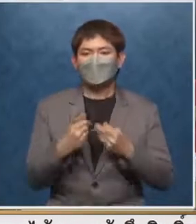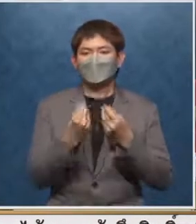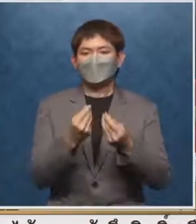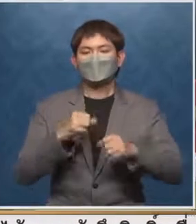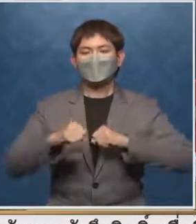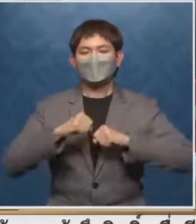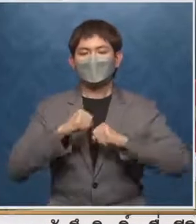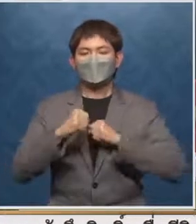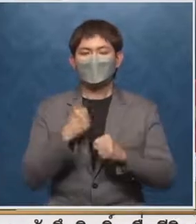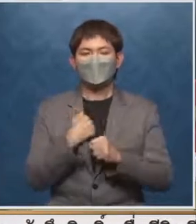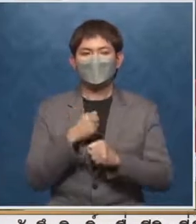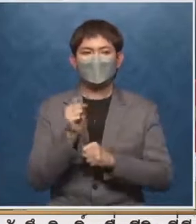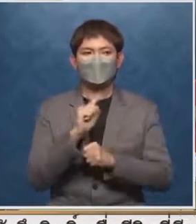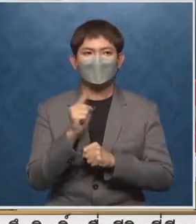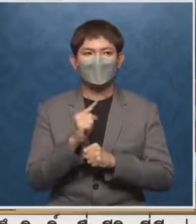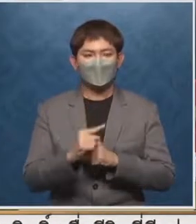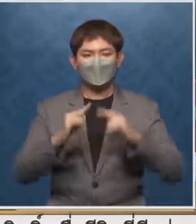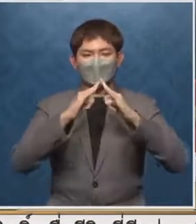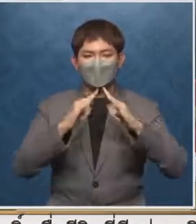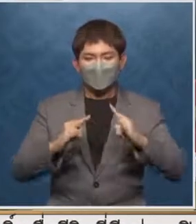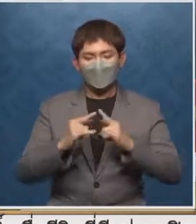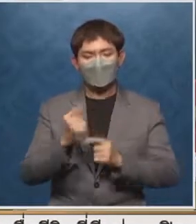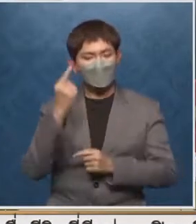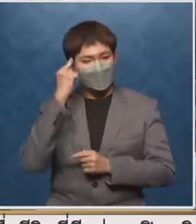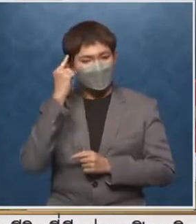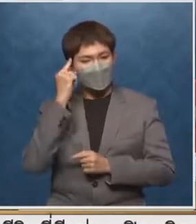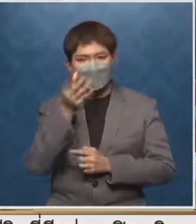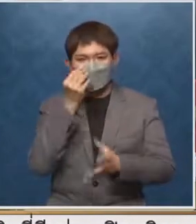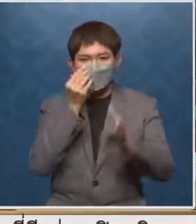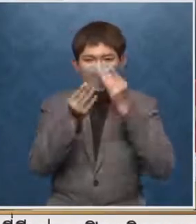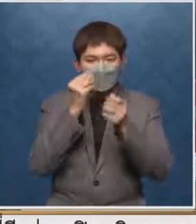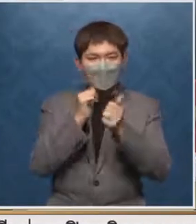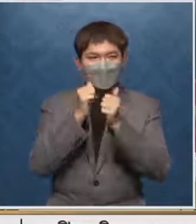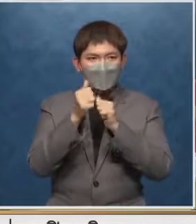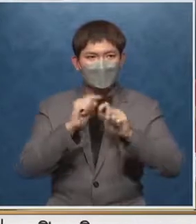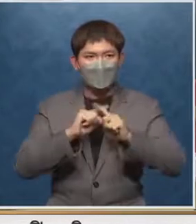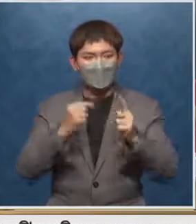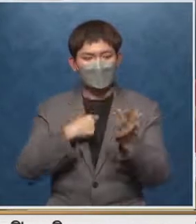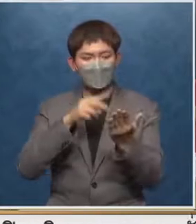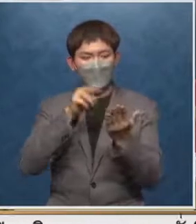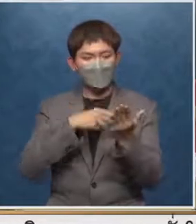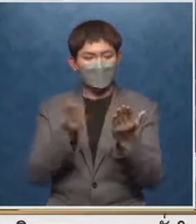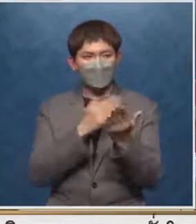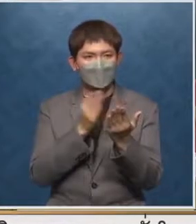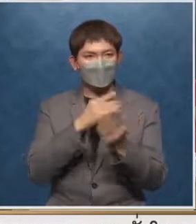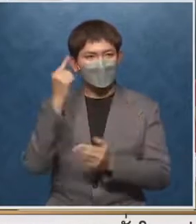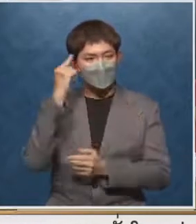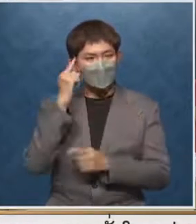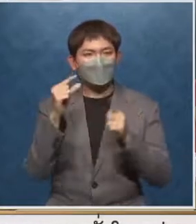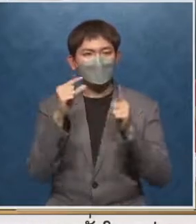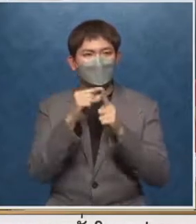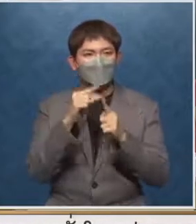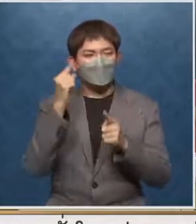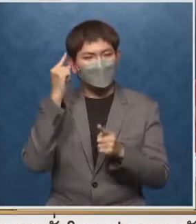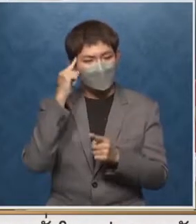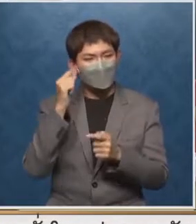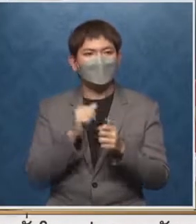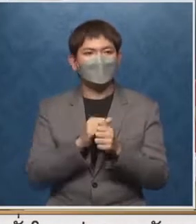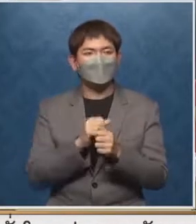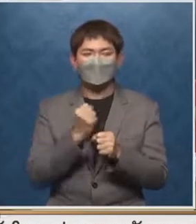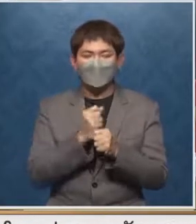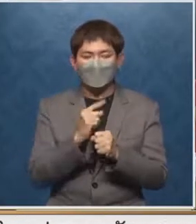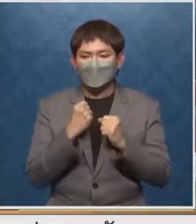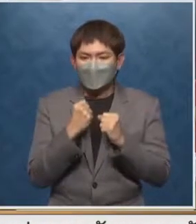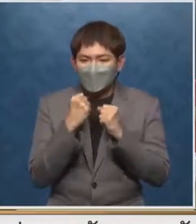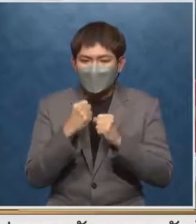ข้าค่ายไปให้รู้เท่าทันสื่ออย่างนั้นรู้ผมอ่านทุกหน้าจะมีคำว่ารู้เท่าทันสื่อทั้งสิ้นเลยนะครับพยาย